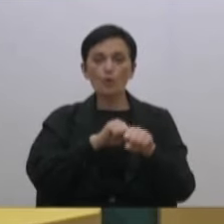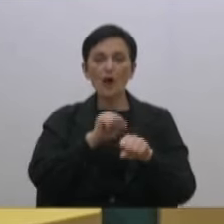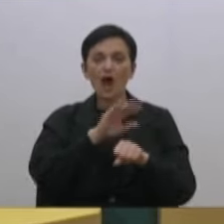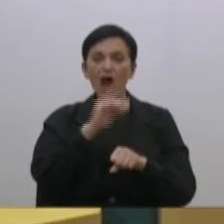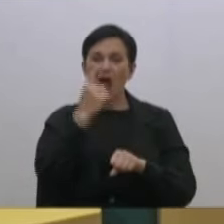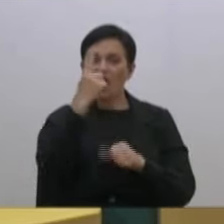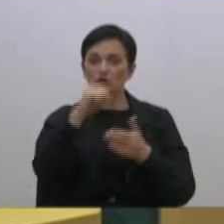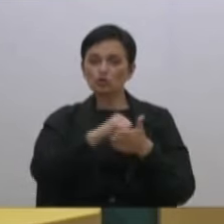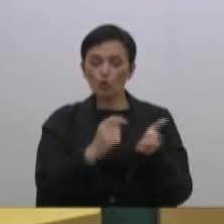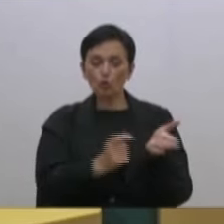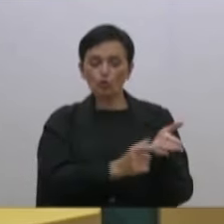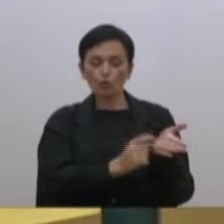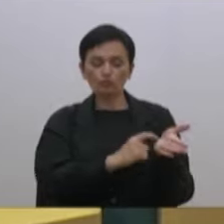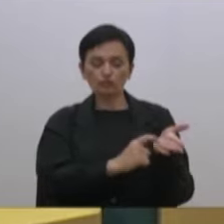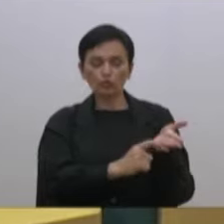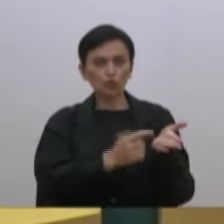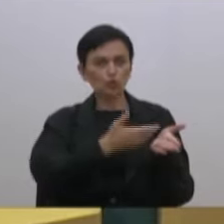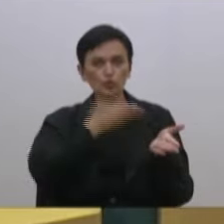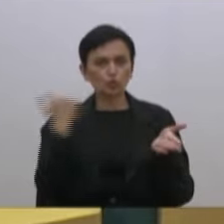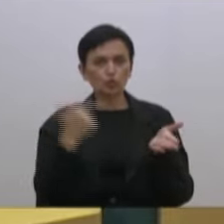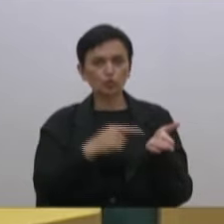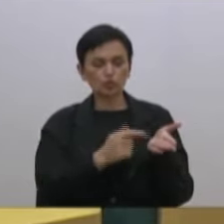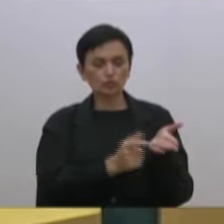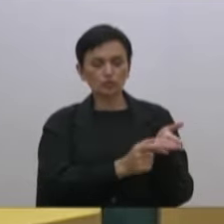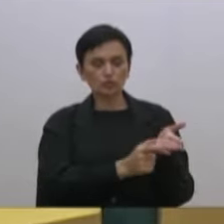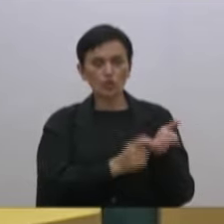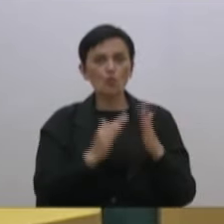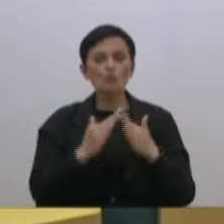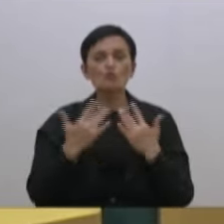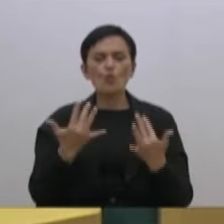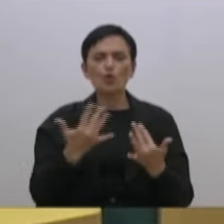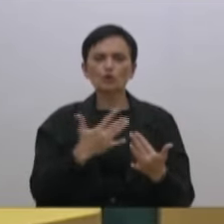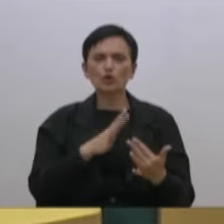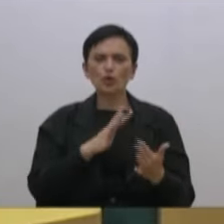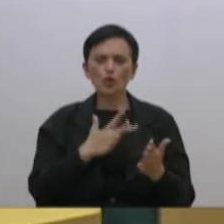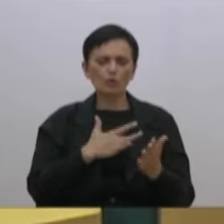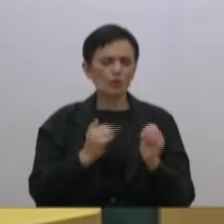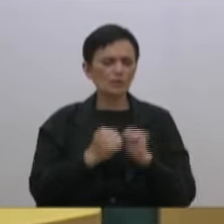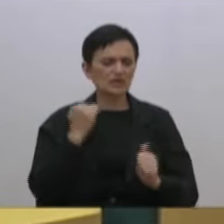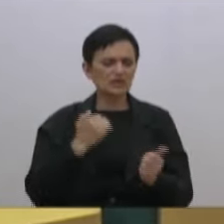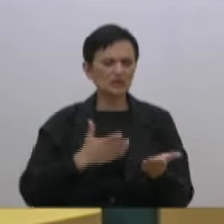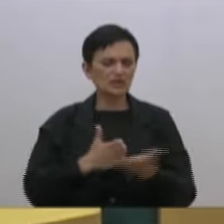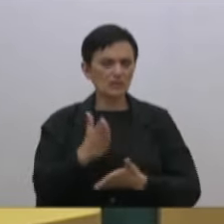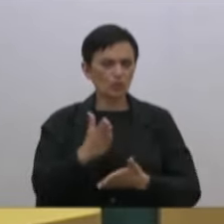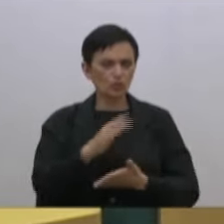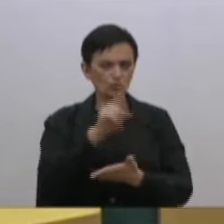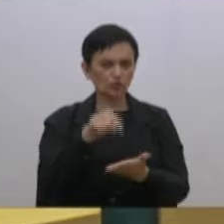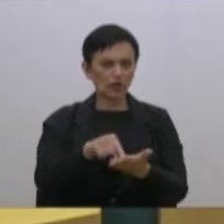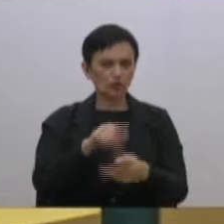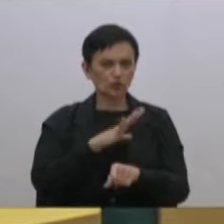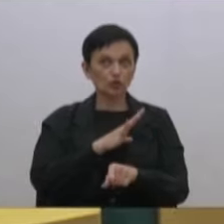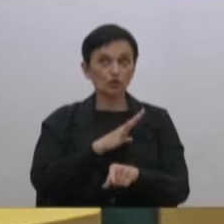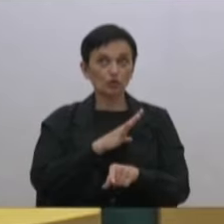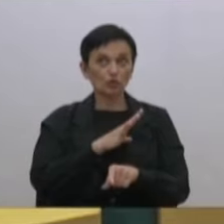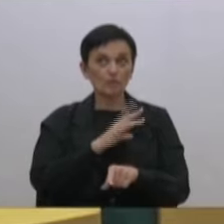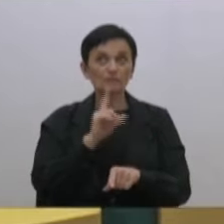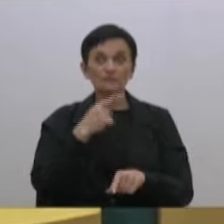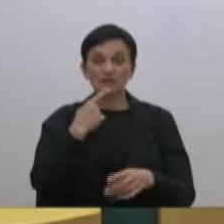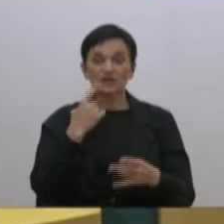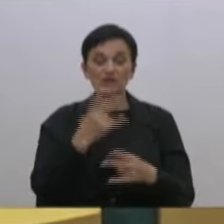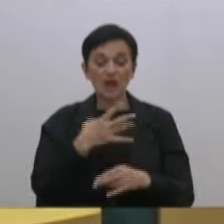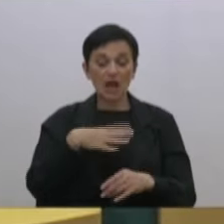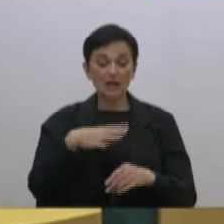არის ნახსენები და ეს სიტყვა, ეს მოთხოვნა იყო ძალიან პრინციპულად დასმული და რა თქმა უნდა,